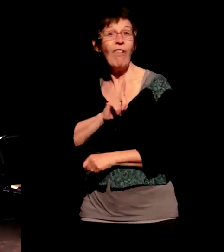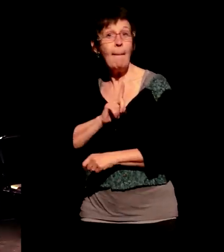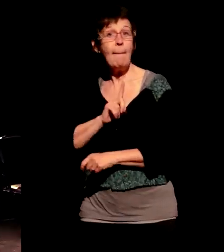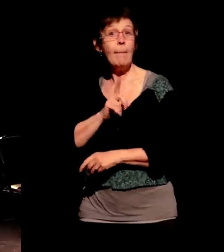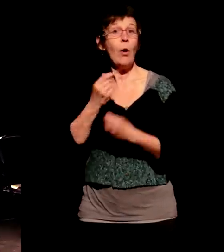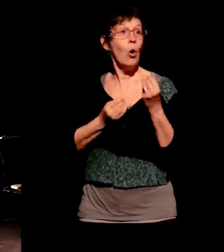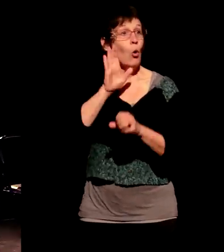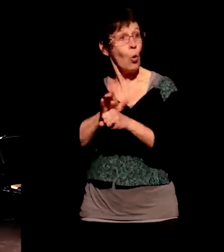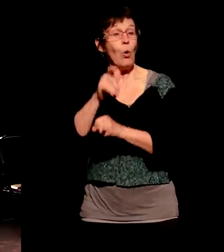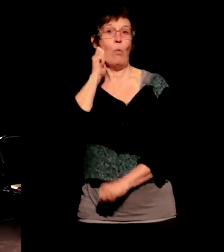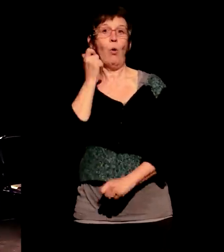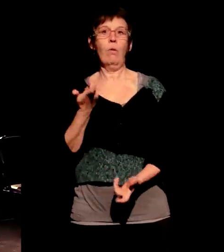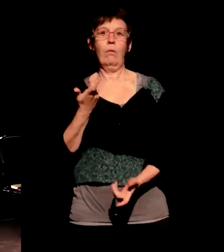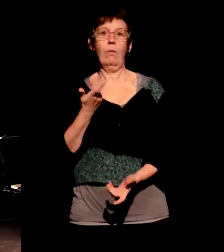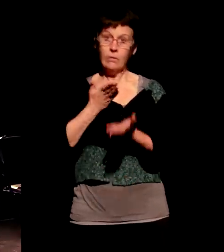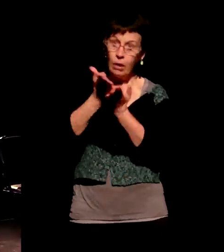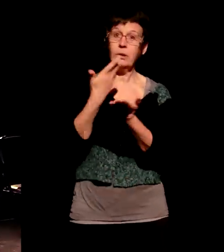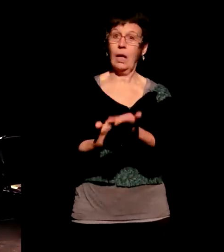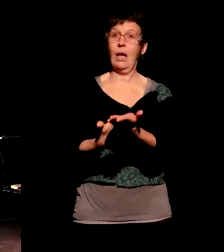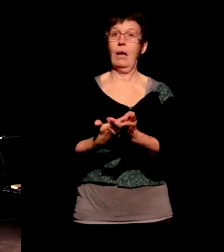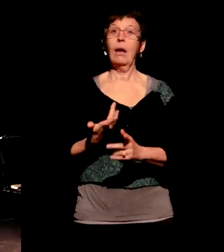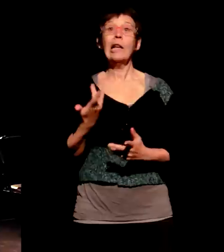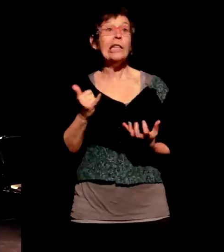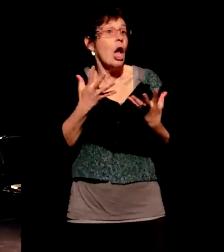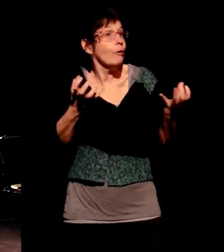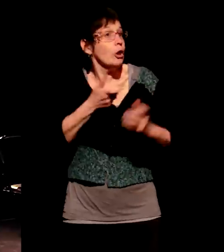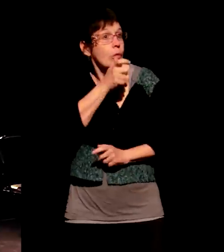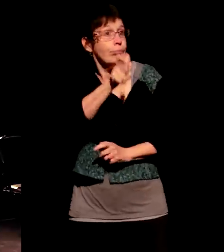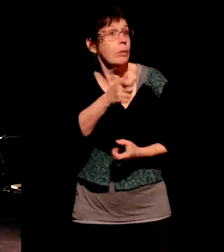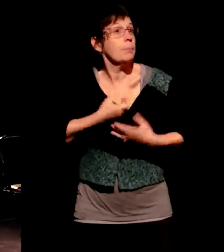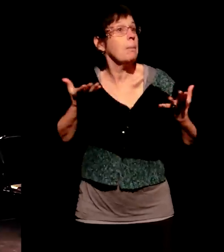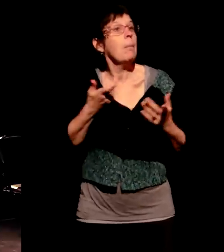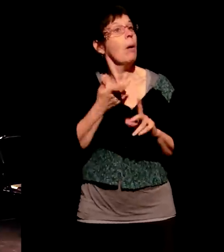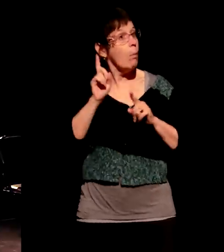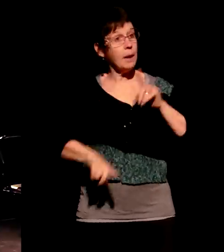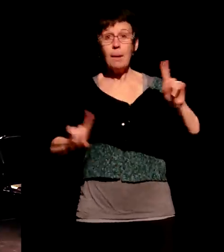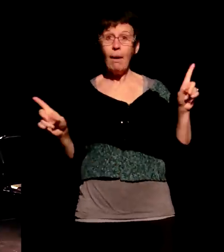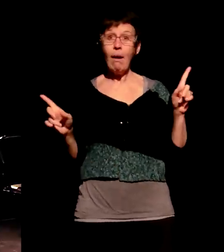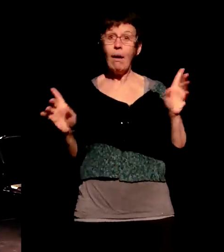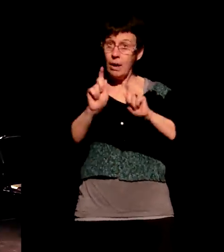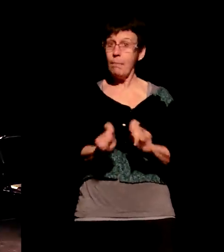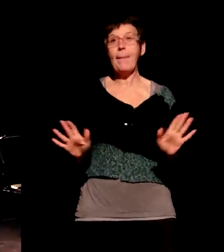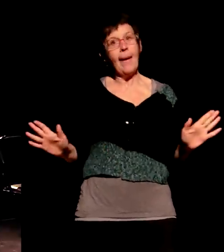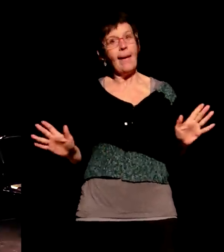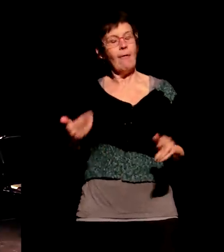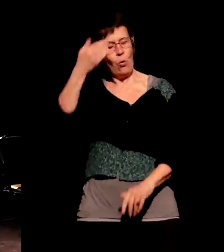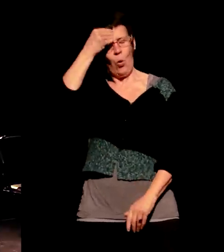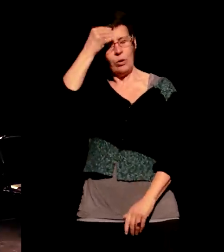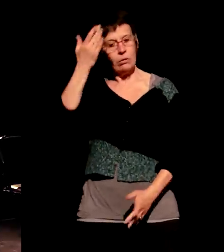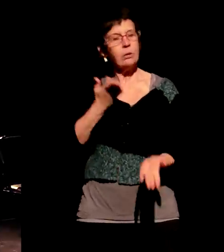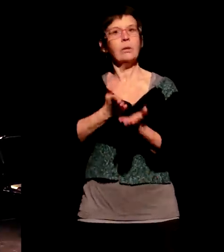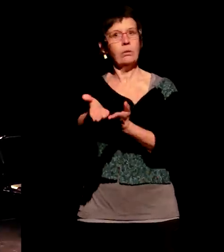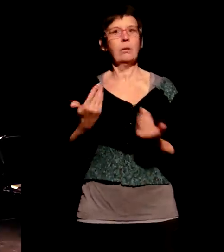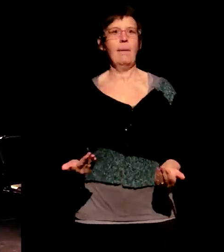homophobe. Après, si t'as envie d'être sexiste et homophobe, enfin, de porter ce genre de propos et tout, moi, je te l'interdis pas. Ça veut pas dire qu'il faut rien interdire. Hein.